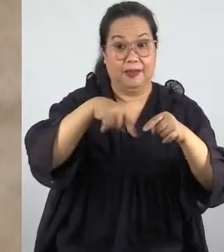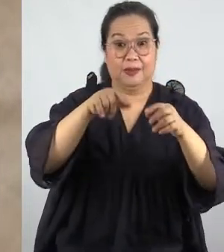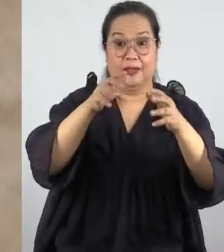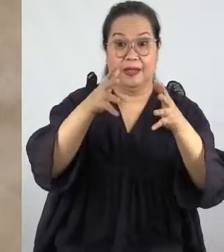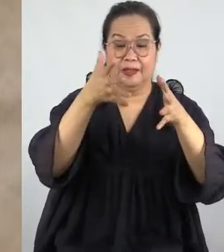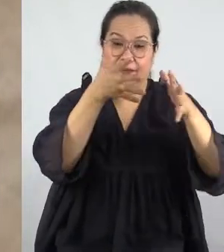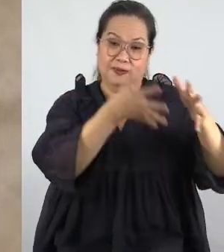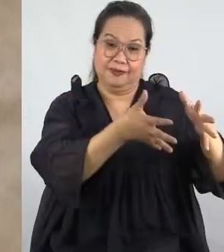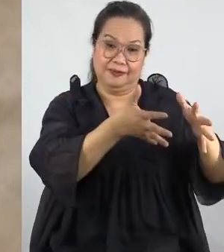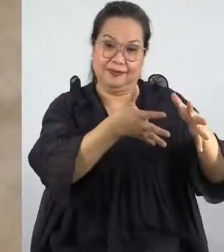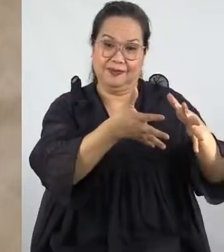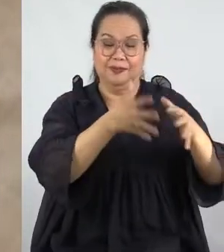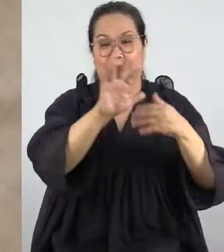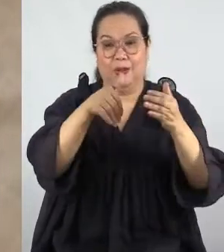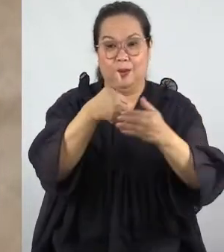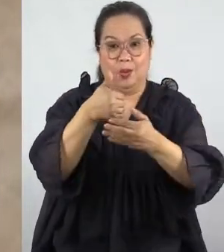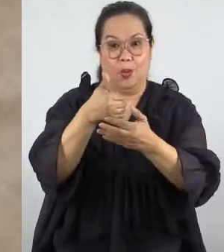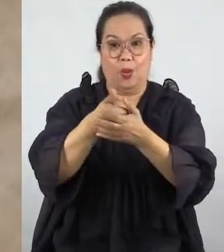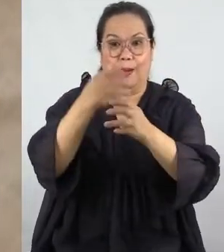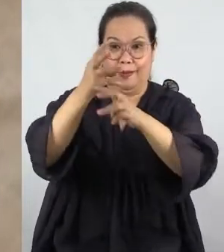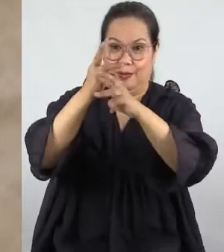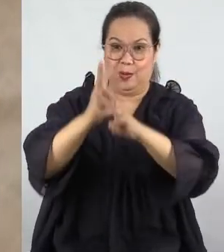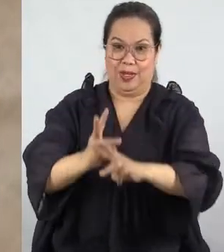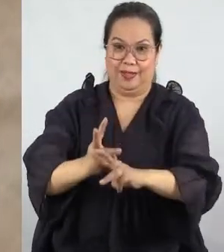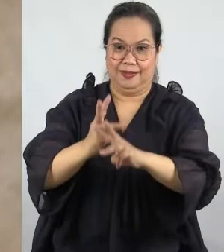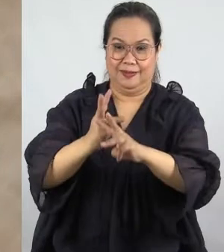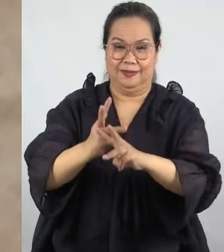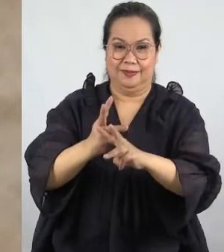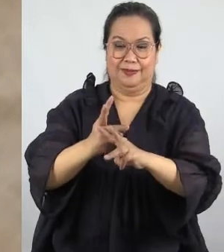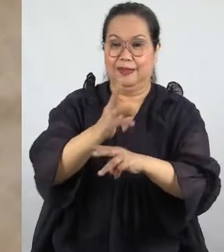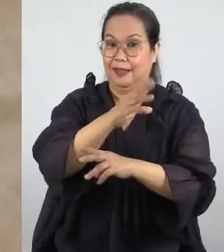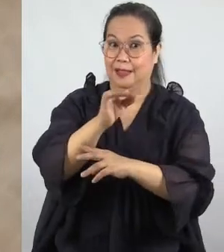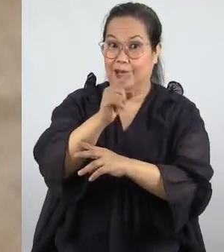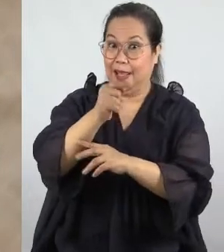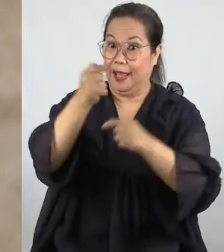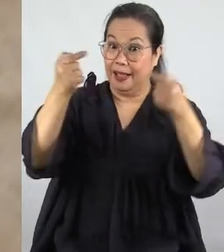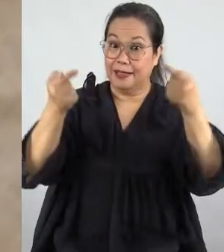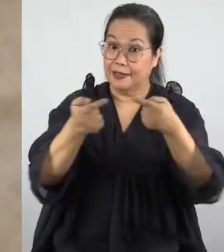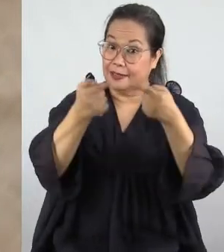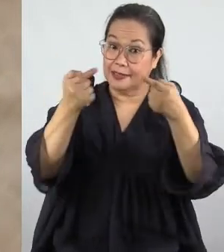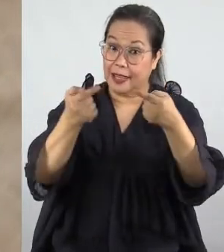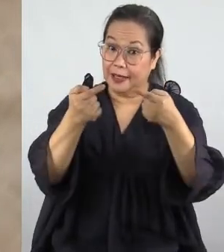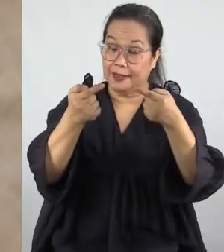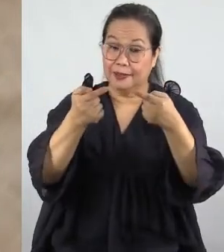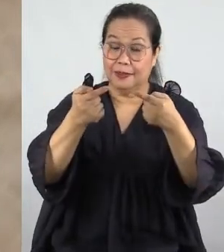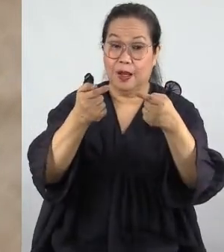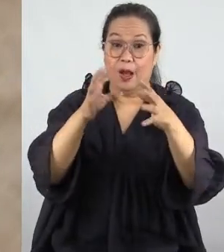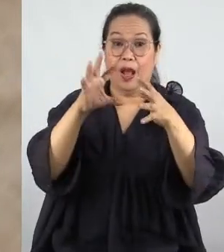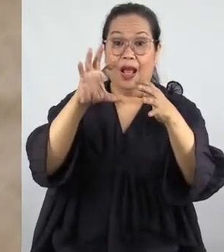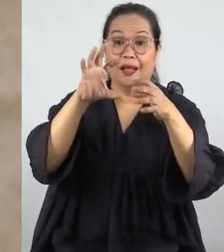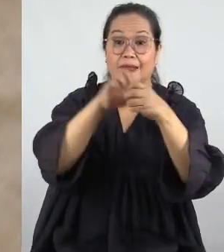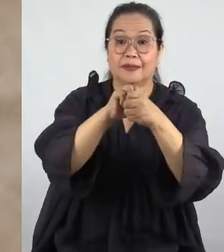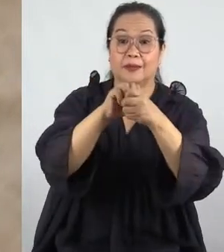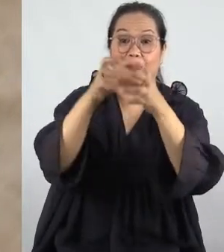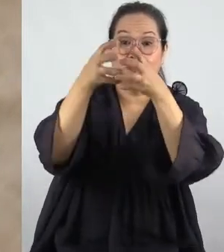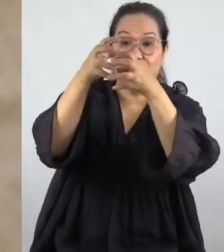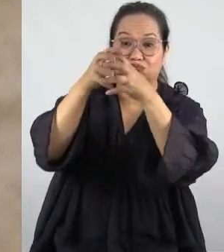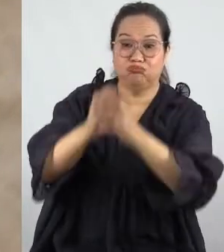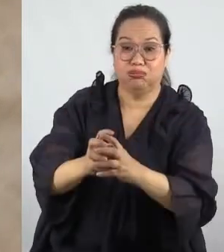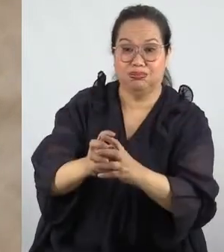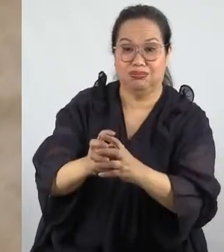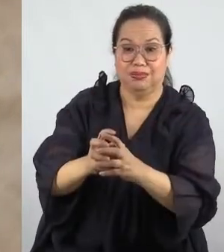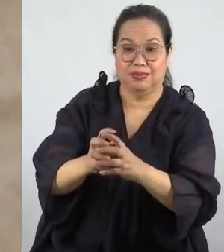lay aside every weight and sin which clings so